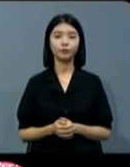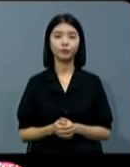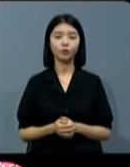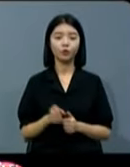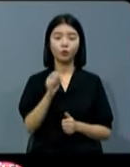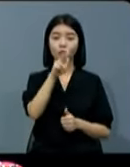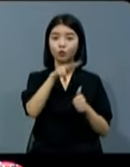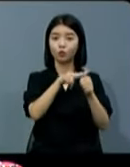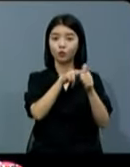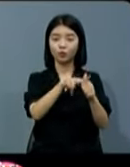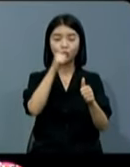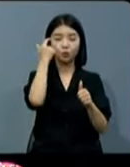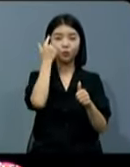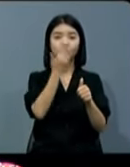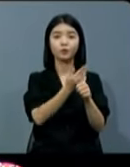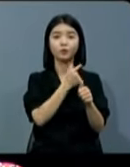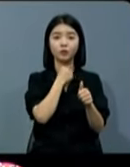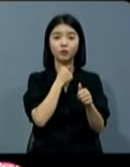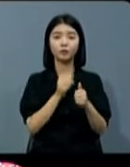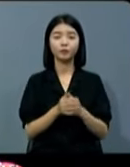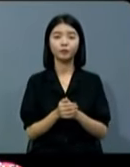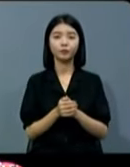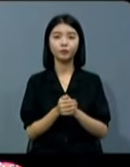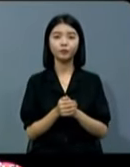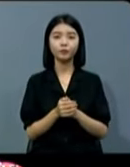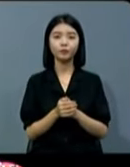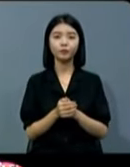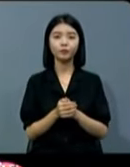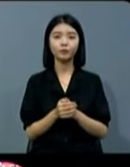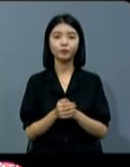원희룡 후보님께 한번 물어보겠습니다. 네. 원 지사님, 그